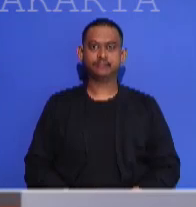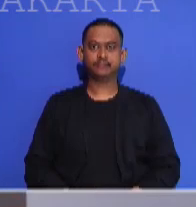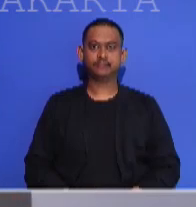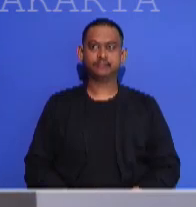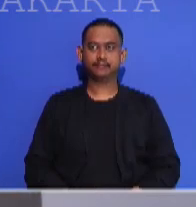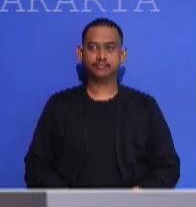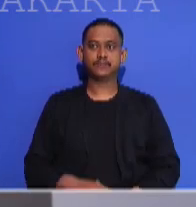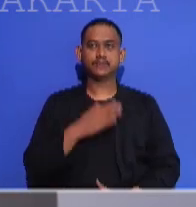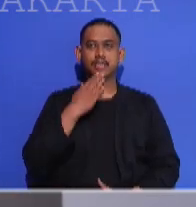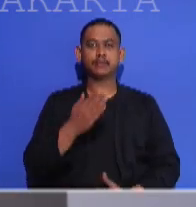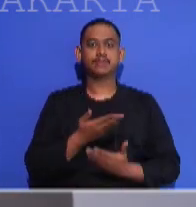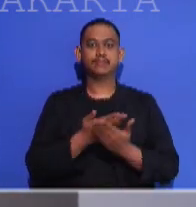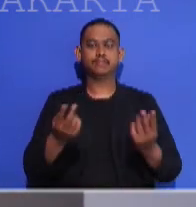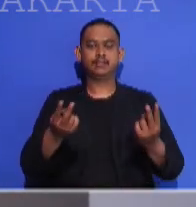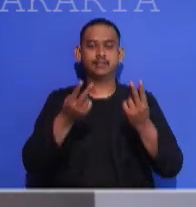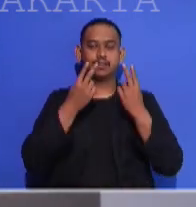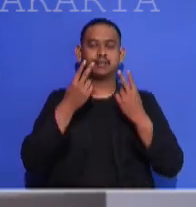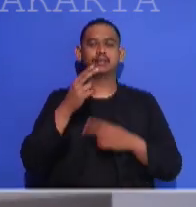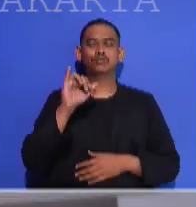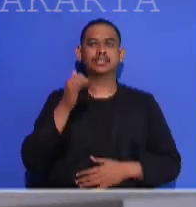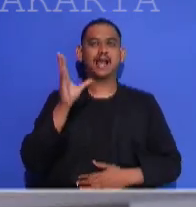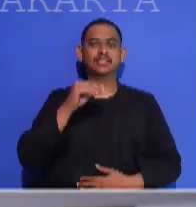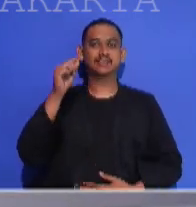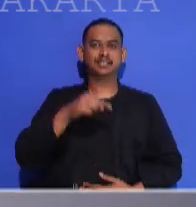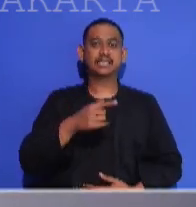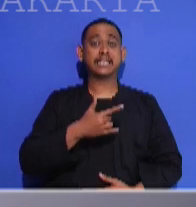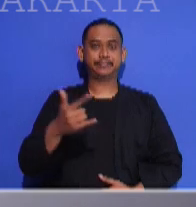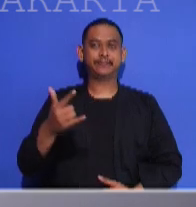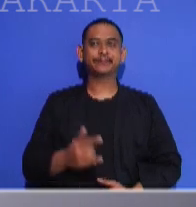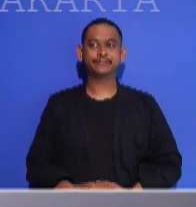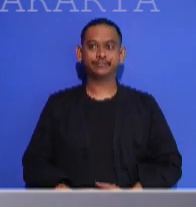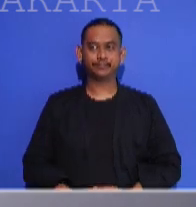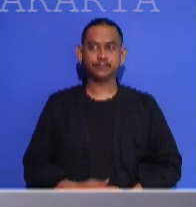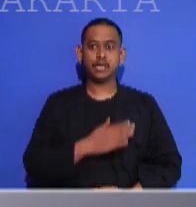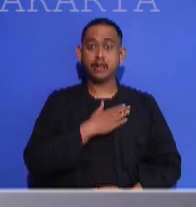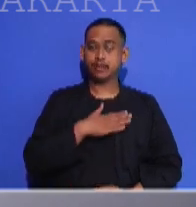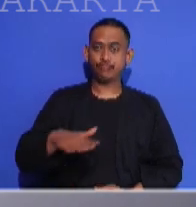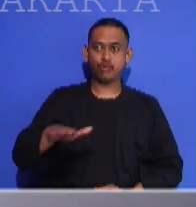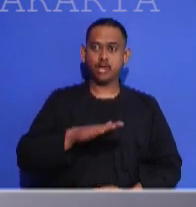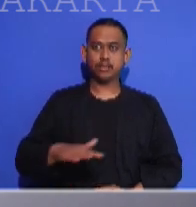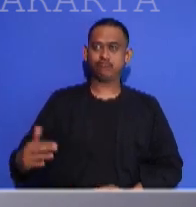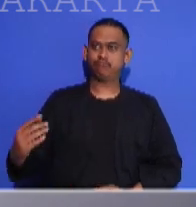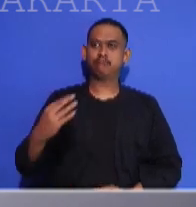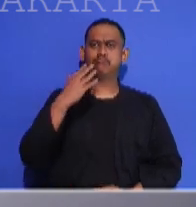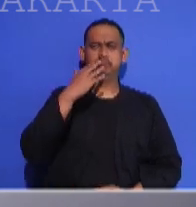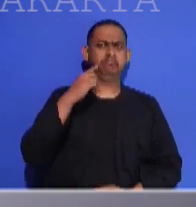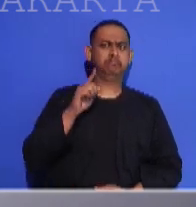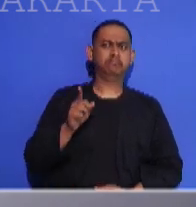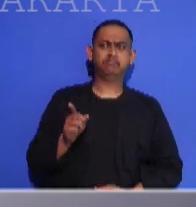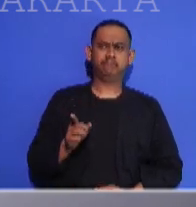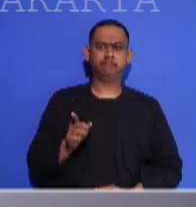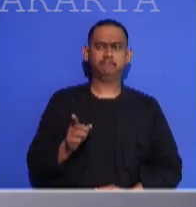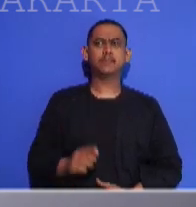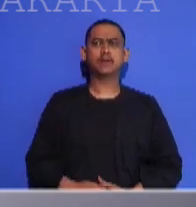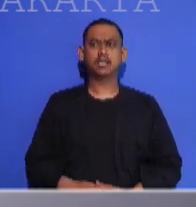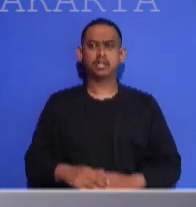ya Terima kasih saudara Anda masih bersama kami di Jogja hari ini Kabupaten Banyuwangi yang dikenal sebagai the sunrest of Java berhasil mengubah